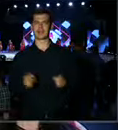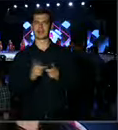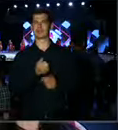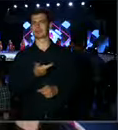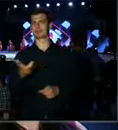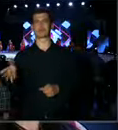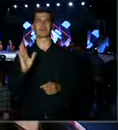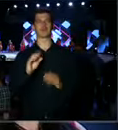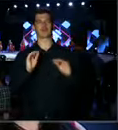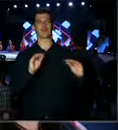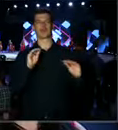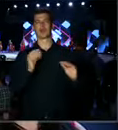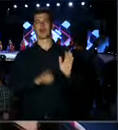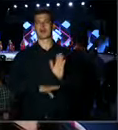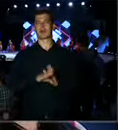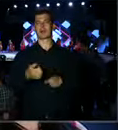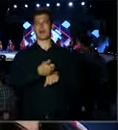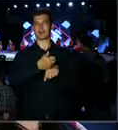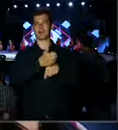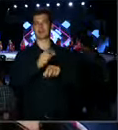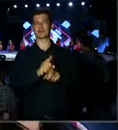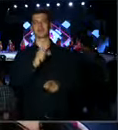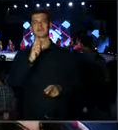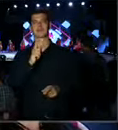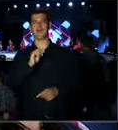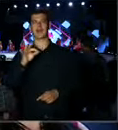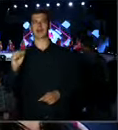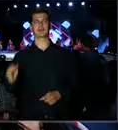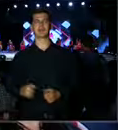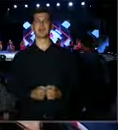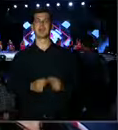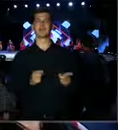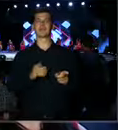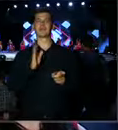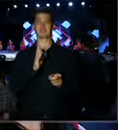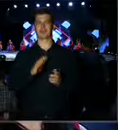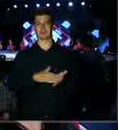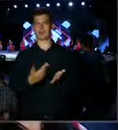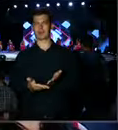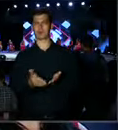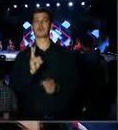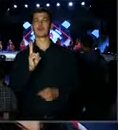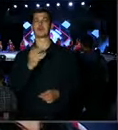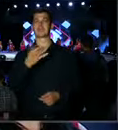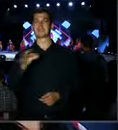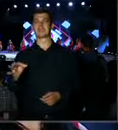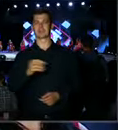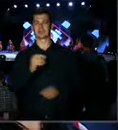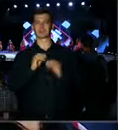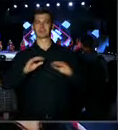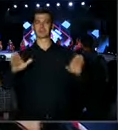z coachem kariery od Centrum Integracji i Rozwoju Agata Spała. To są nagrody dla tej miss. A Miss Mediów